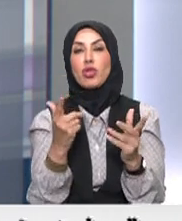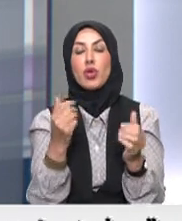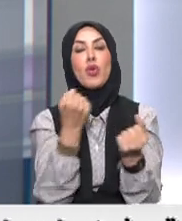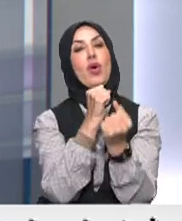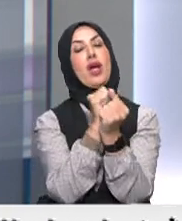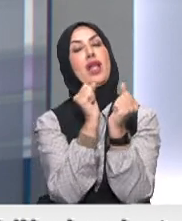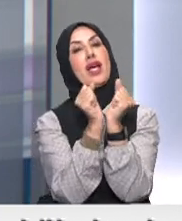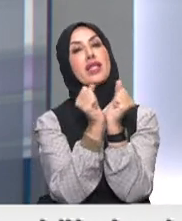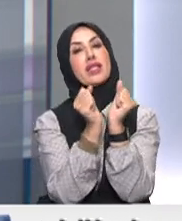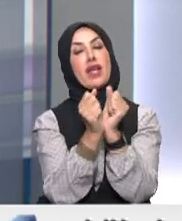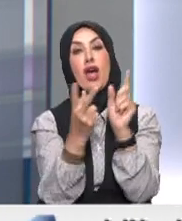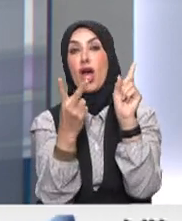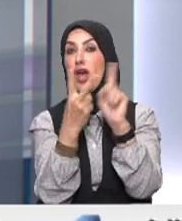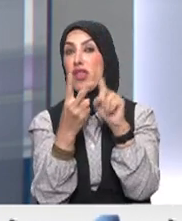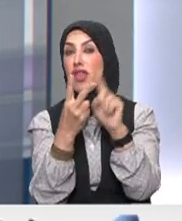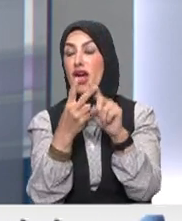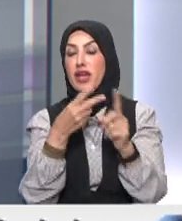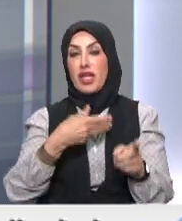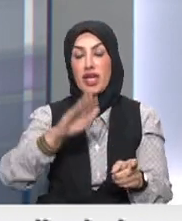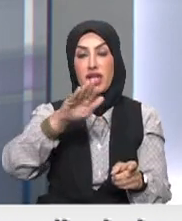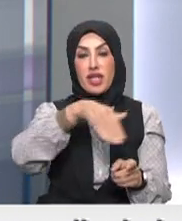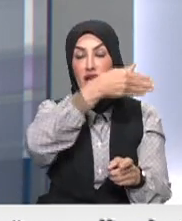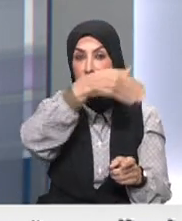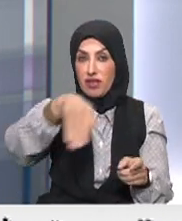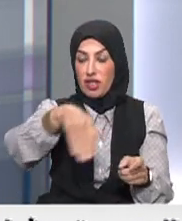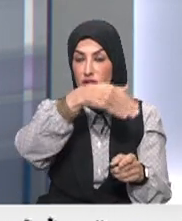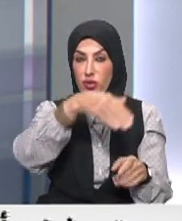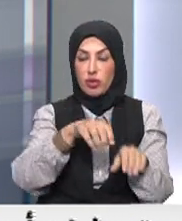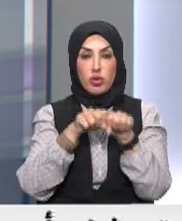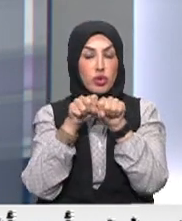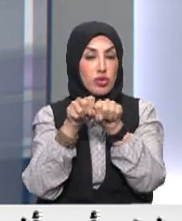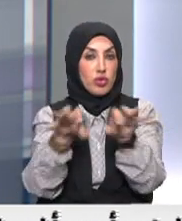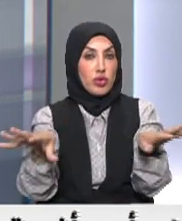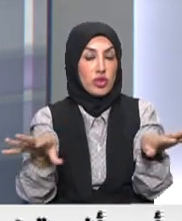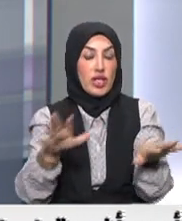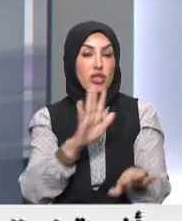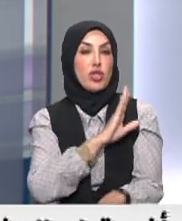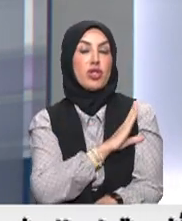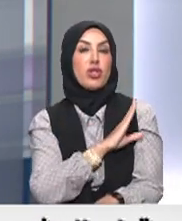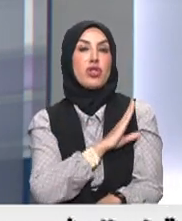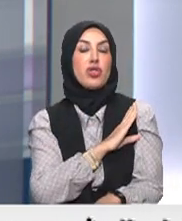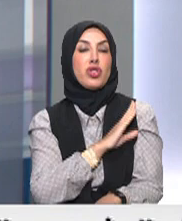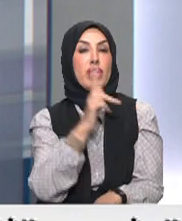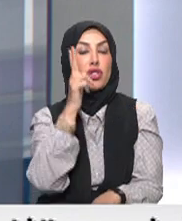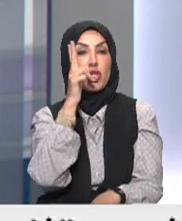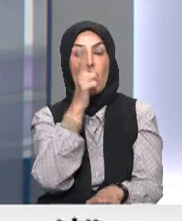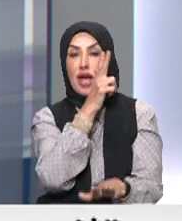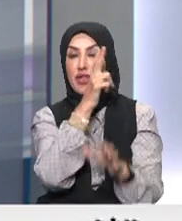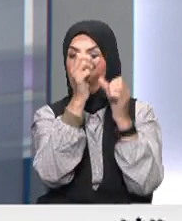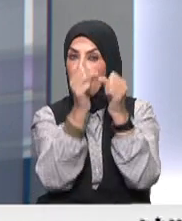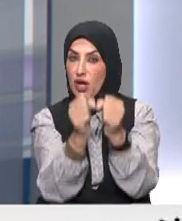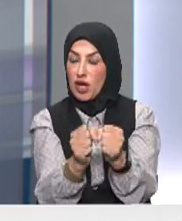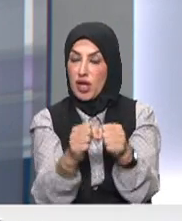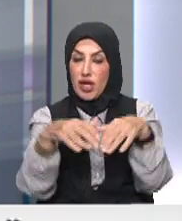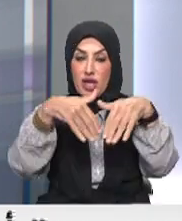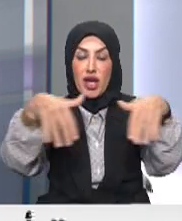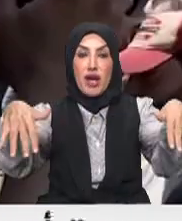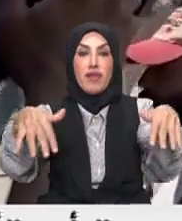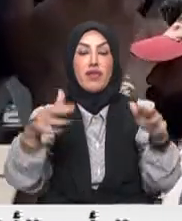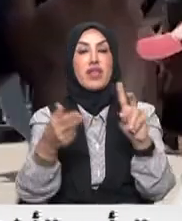البنتاجون الباب امام امكانيه نشر قوات حفظ السلام في القطاع ضمن بنود الاتفاق